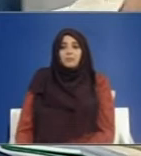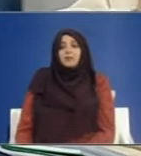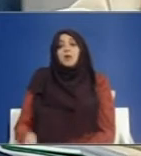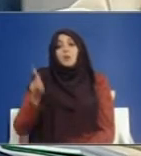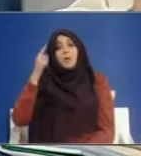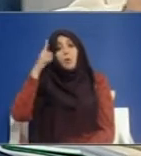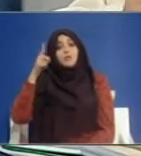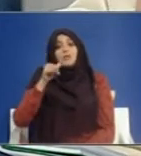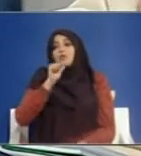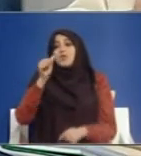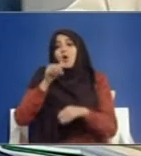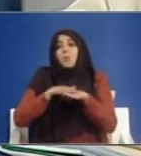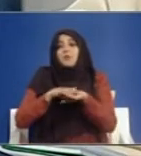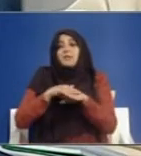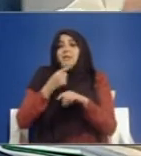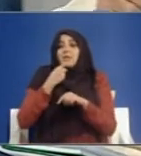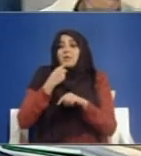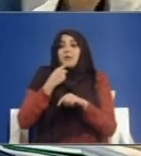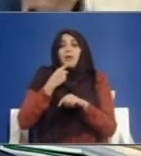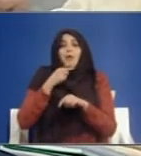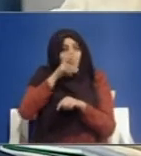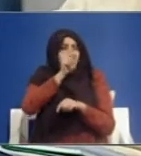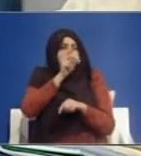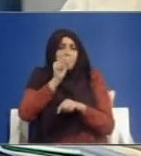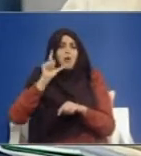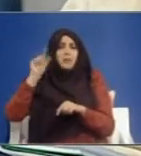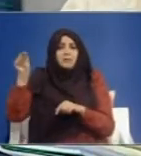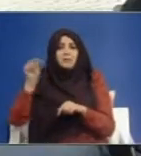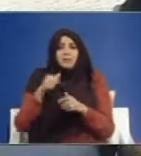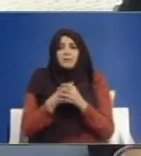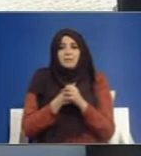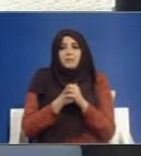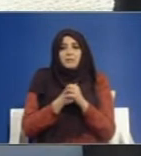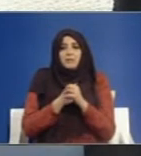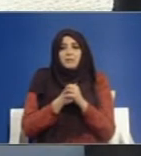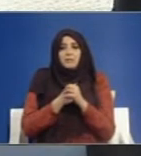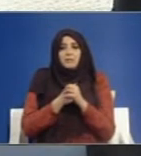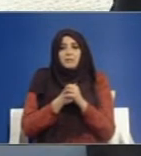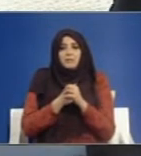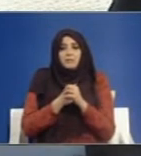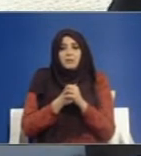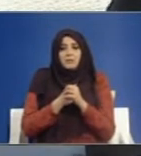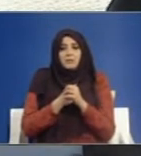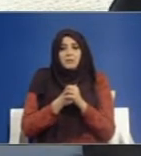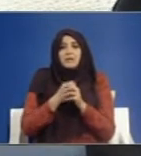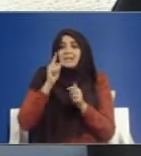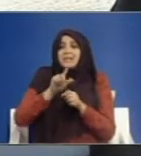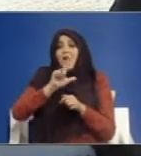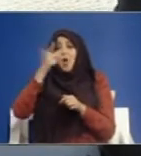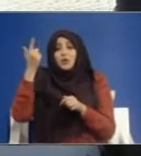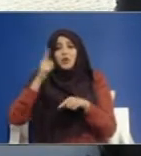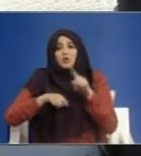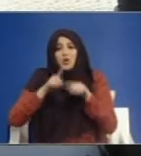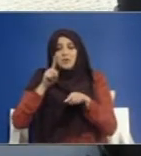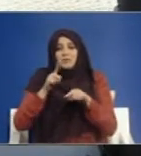فهمت باللي غير مبرر يعني ما عندهاش شهادة مرضية ولا كذا. هذا واحد وجه آخر من غير التبرير.